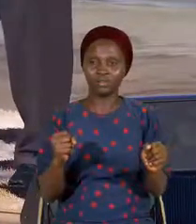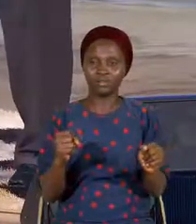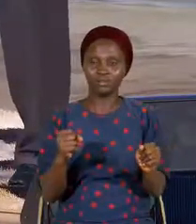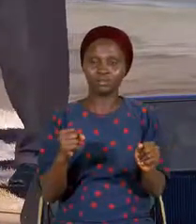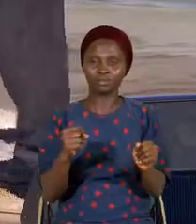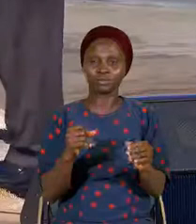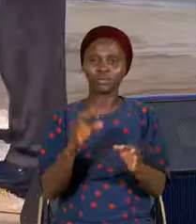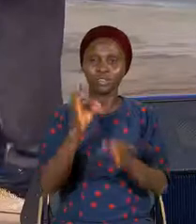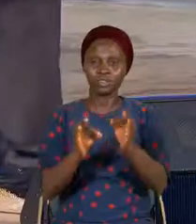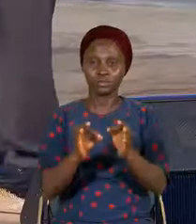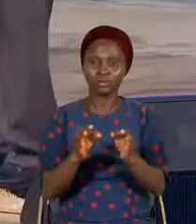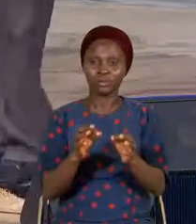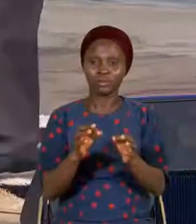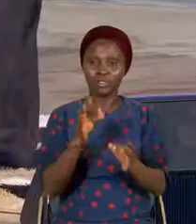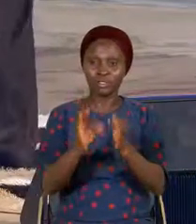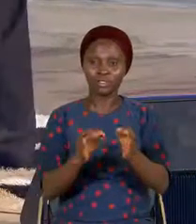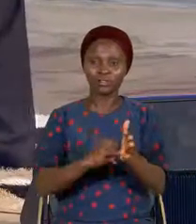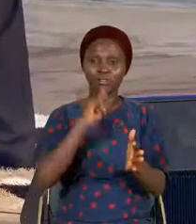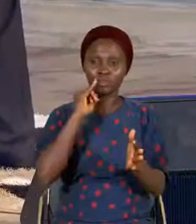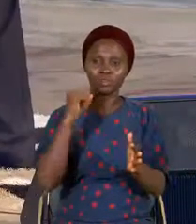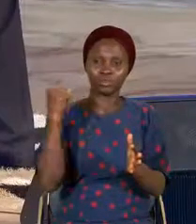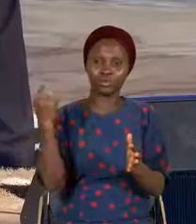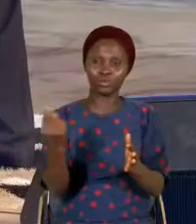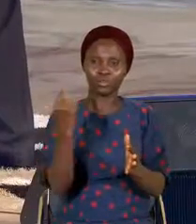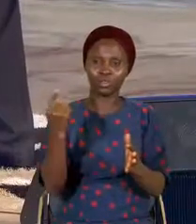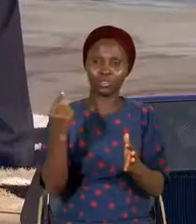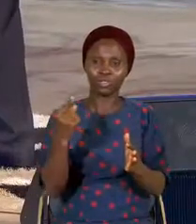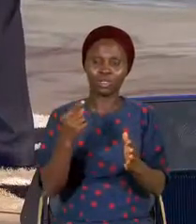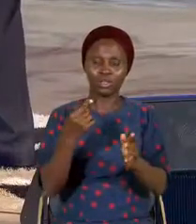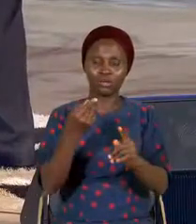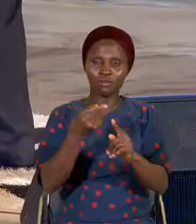l'opinion des philosophes, cela ne te sauve pas. Si c'est selon